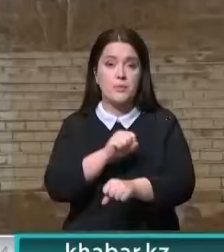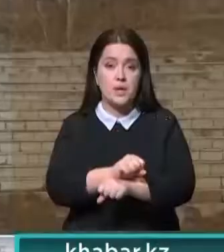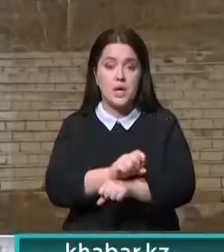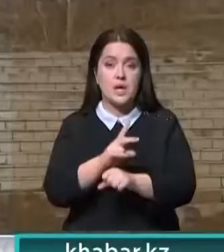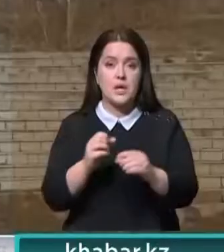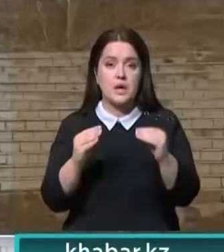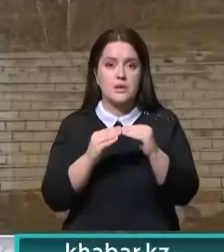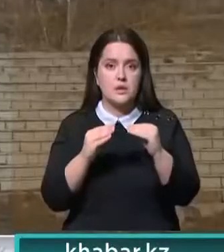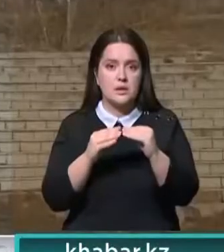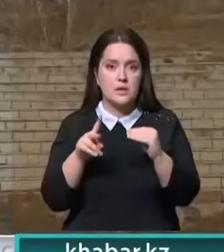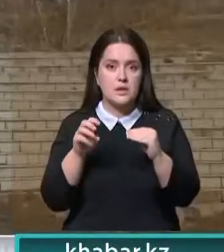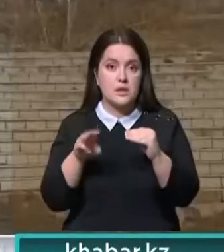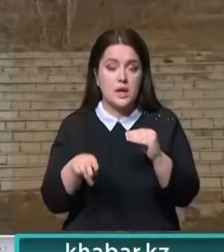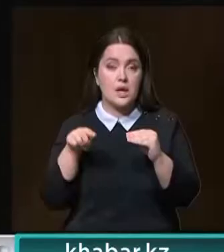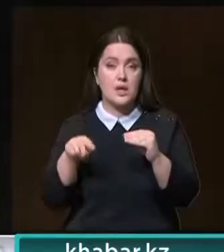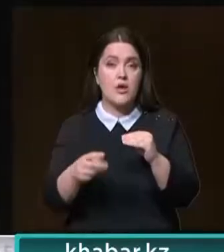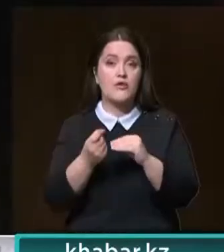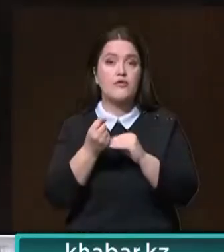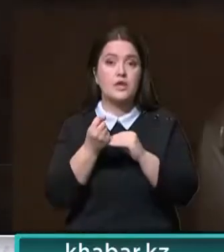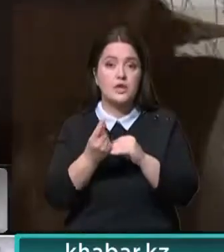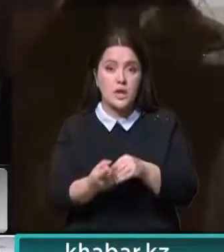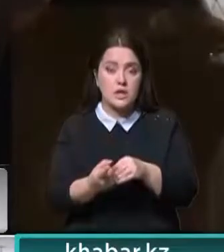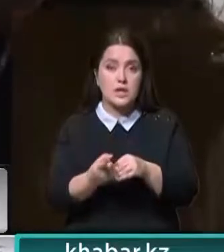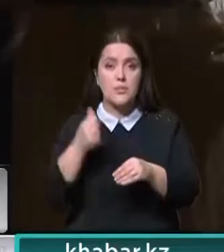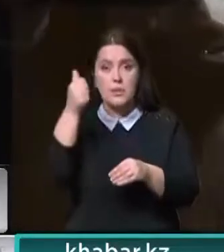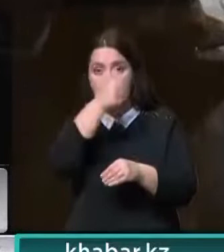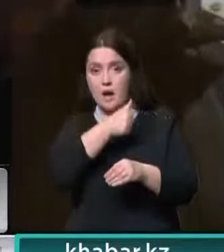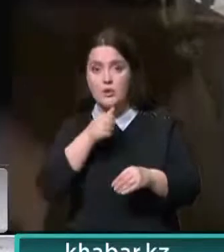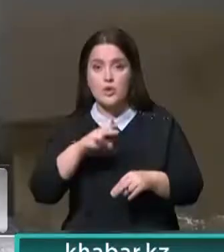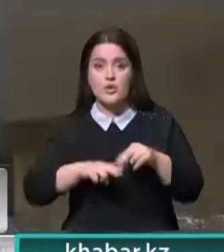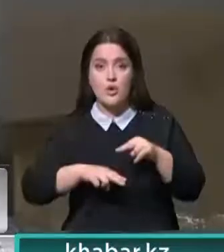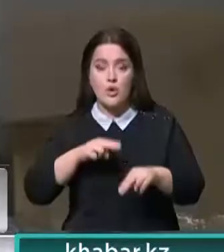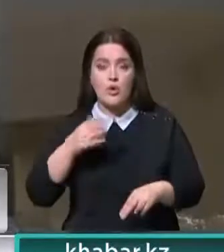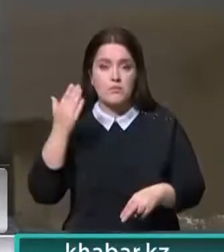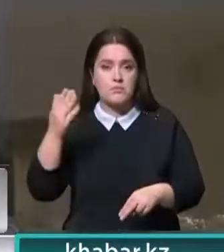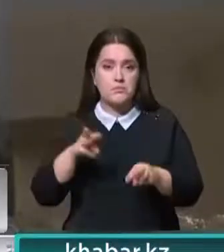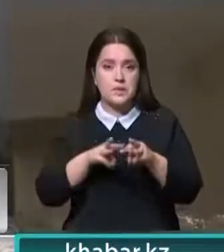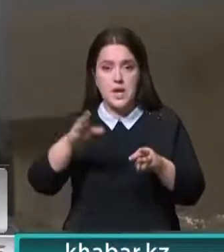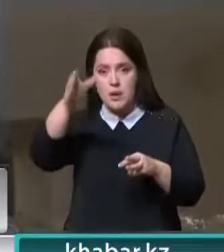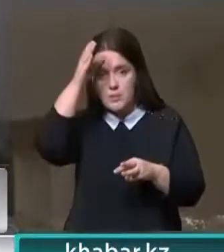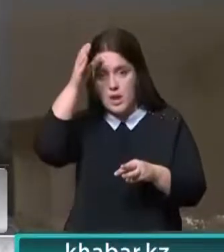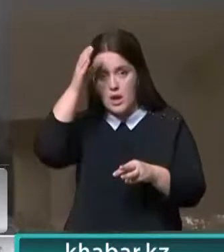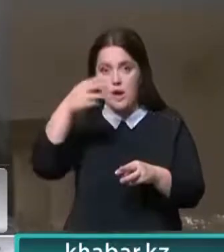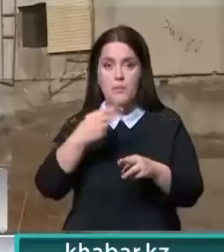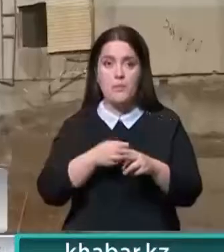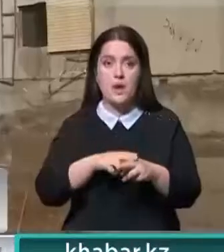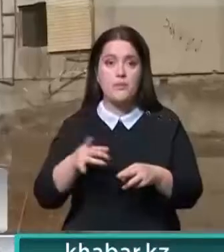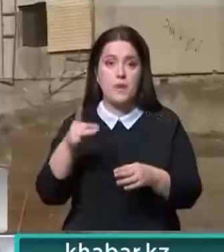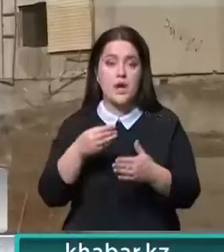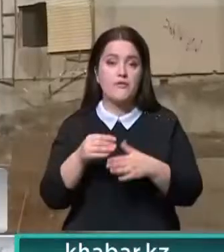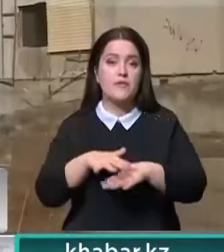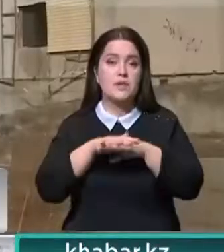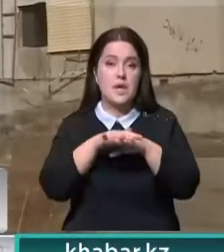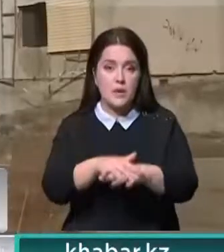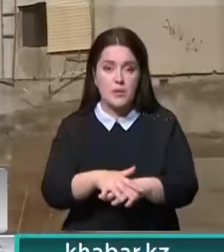было приостановлено на целых 10 лет. В 2011-м стройку инициировало Министерство образования и науки. Заручившись